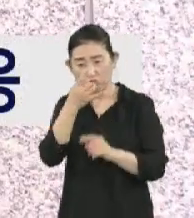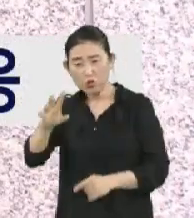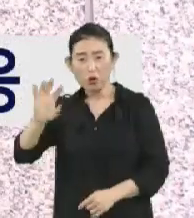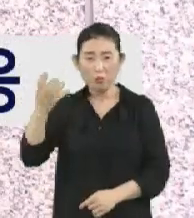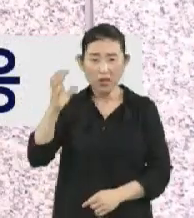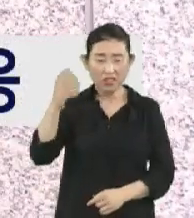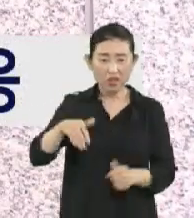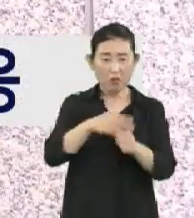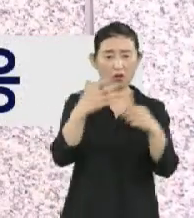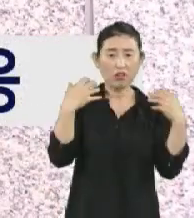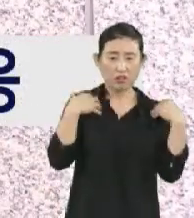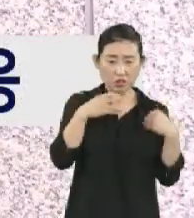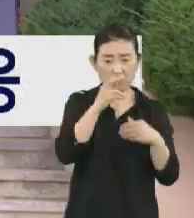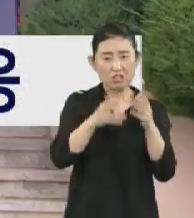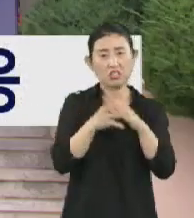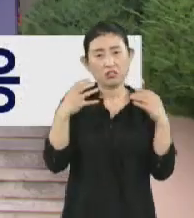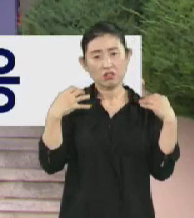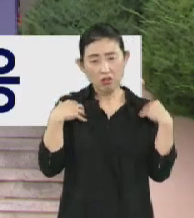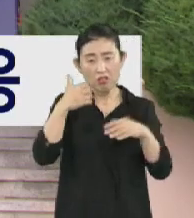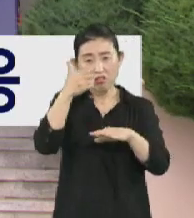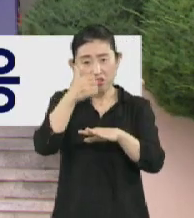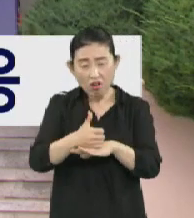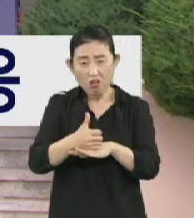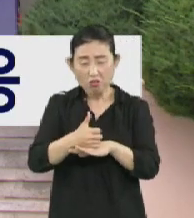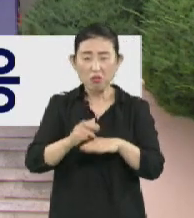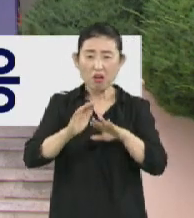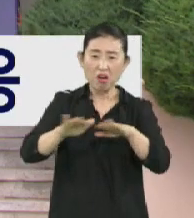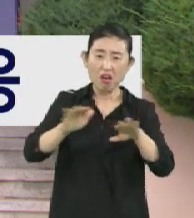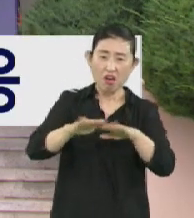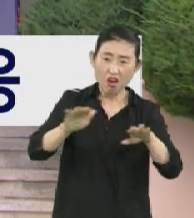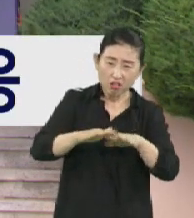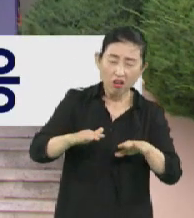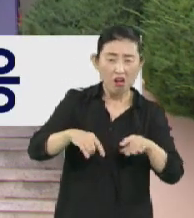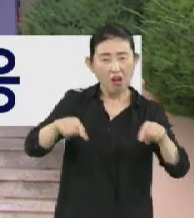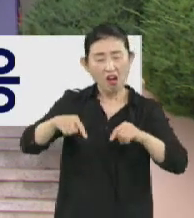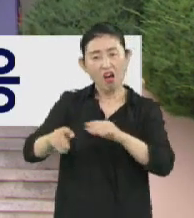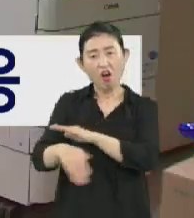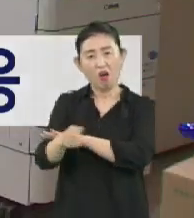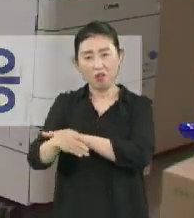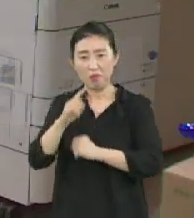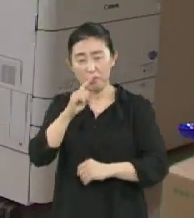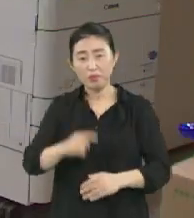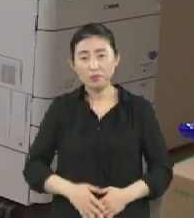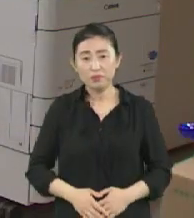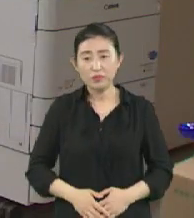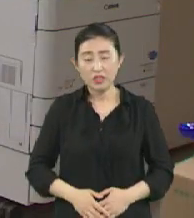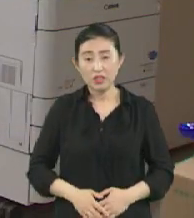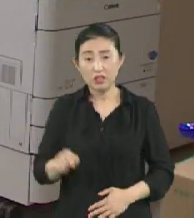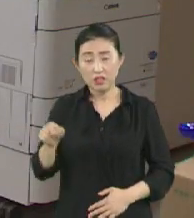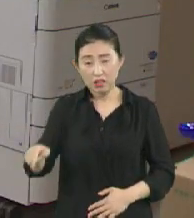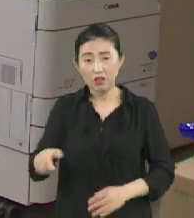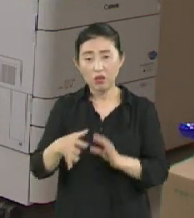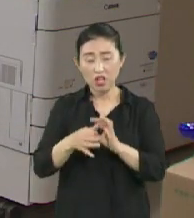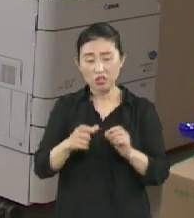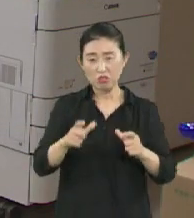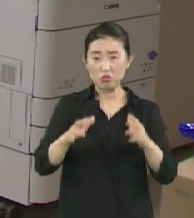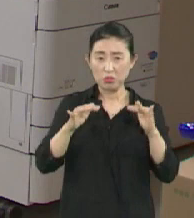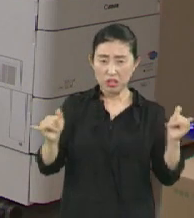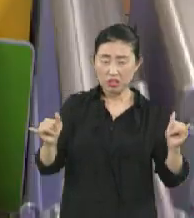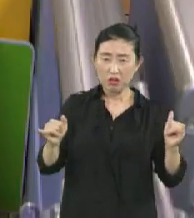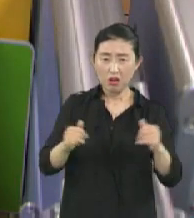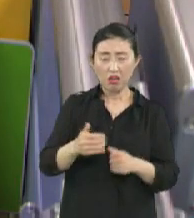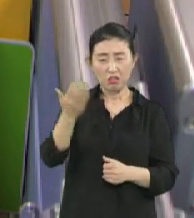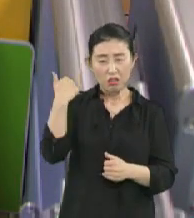내세웠던 금강환경청과 서산시가 부실 대응했다는 비난을 피할 수 없게 됐습니다. 또 산폐장을 놓고 주민들이